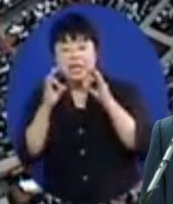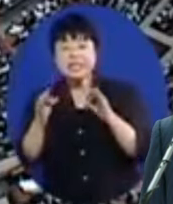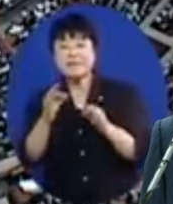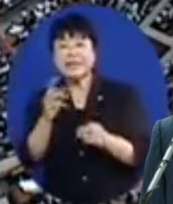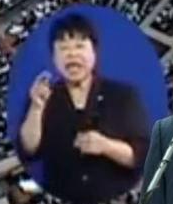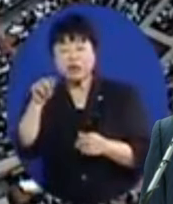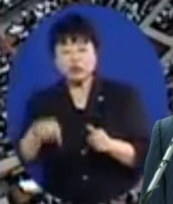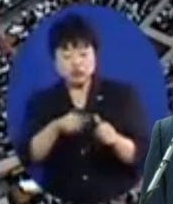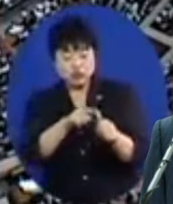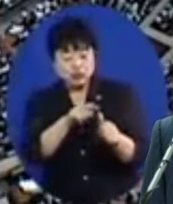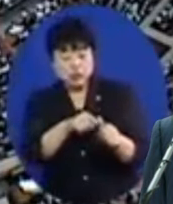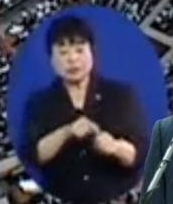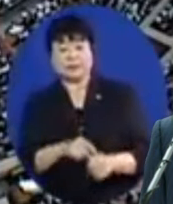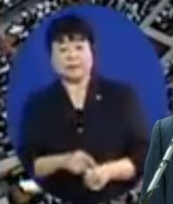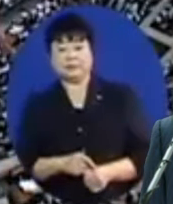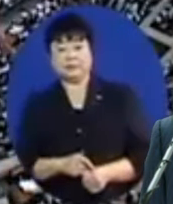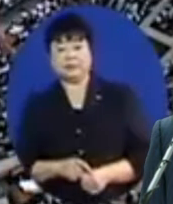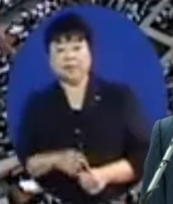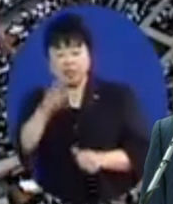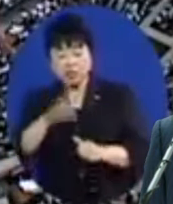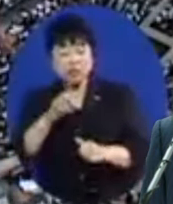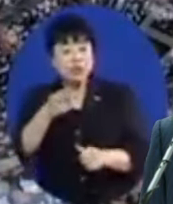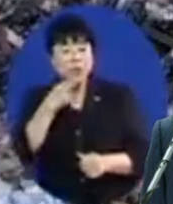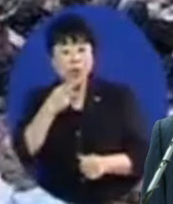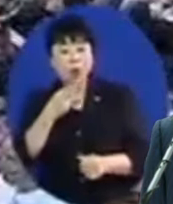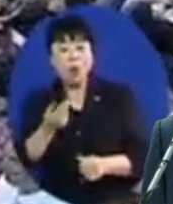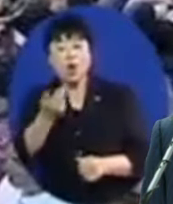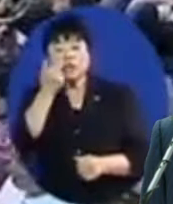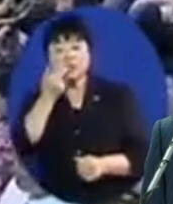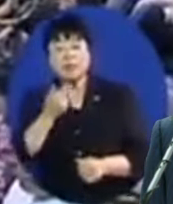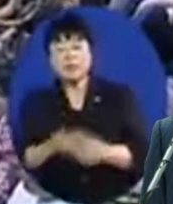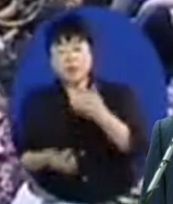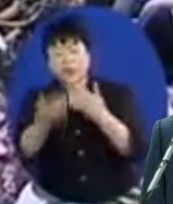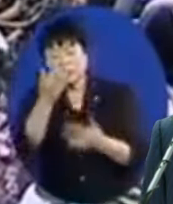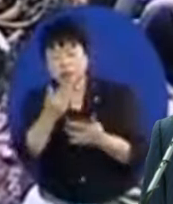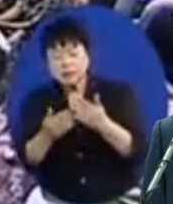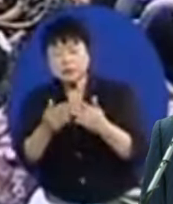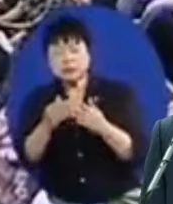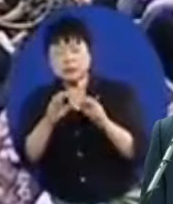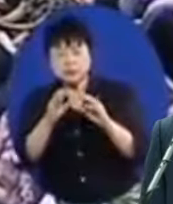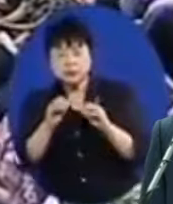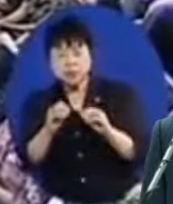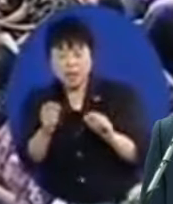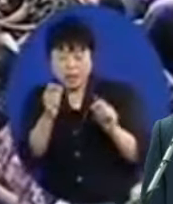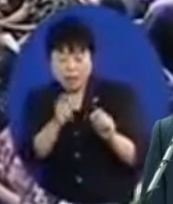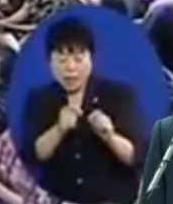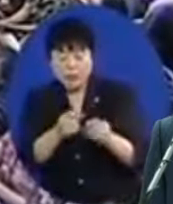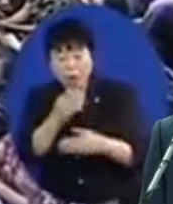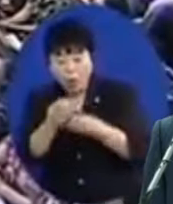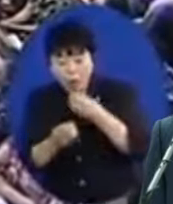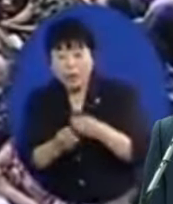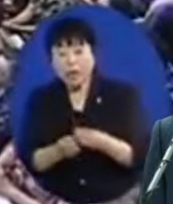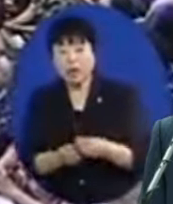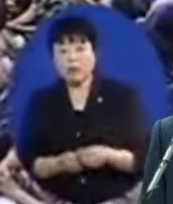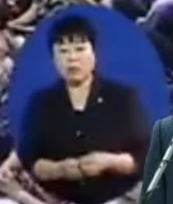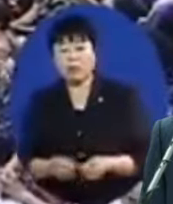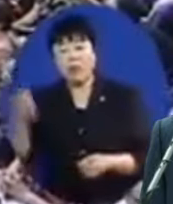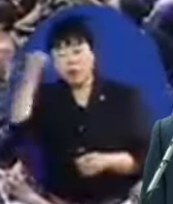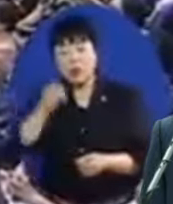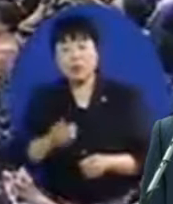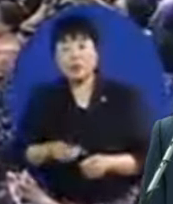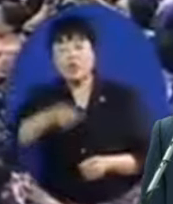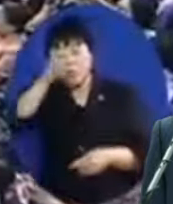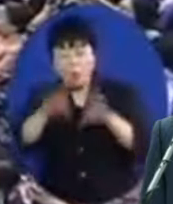사람도 정죄하지 아니하시고 생명이 꺼져가는 등불 같은 그에게 회개의 기회를 주시고 영원히 목마르지 않는